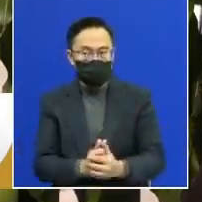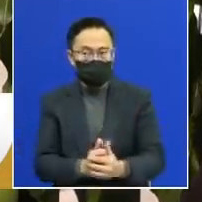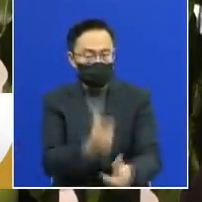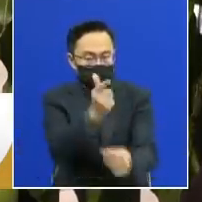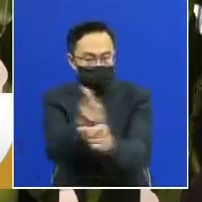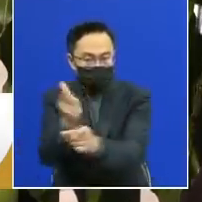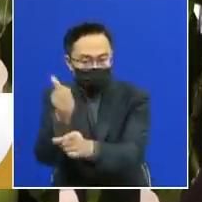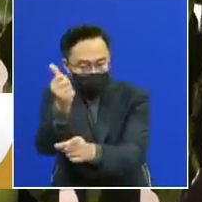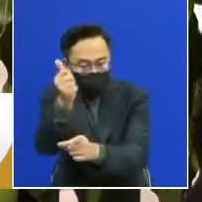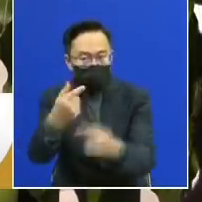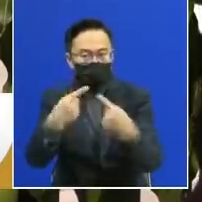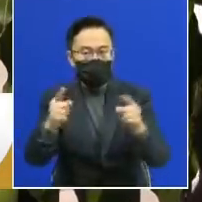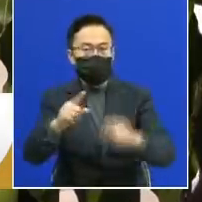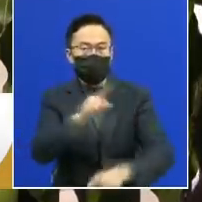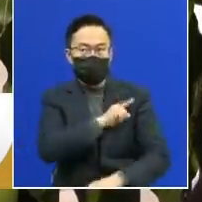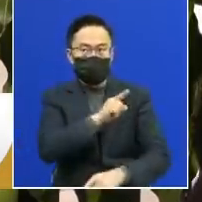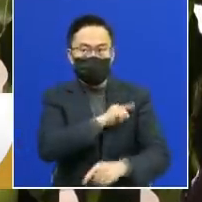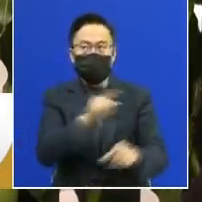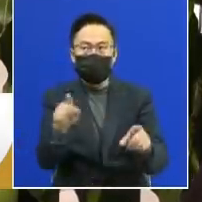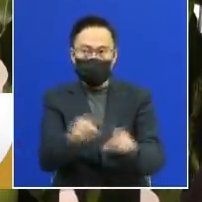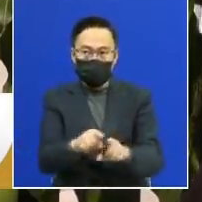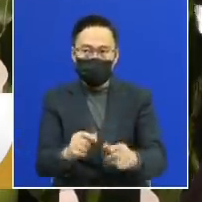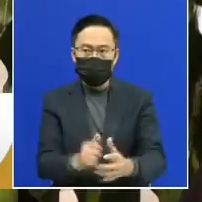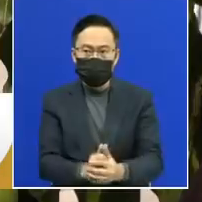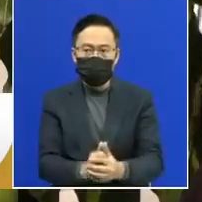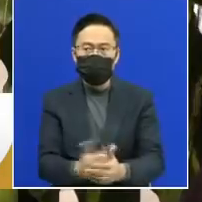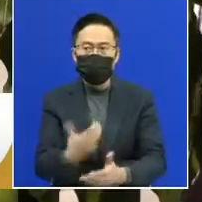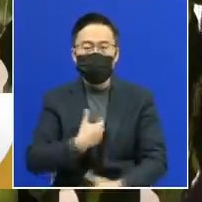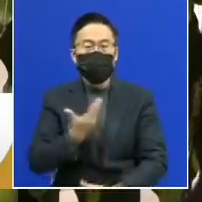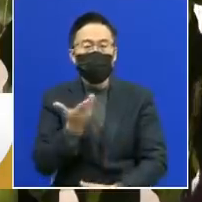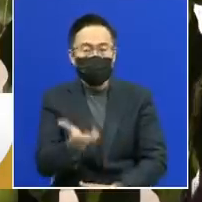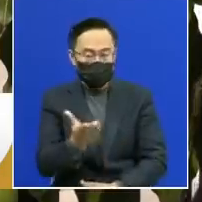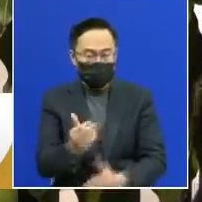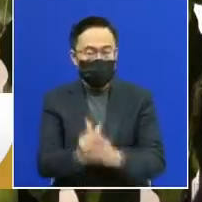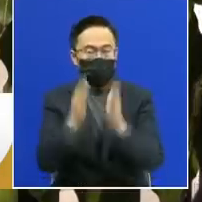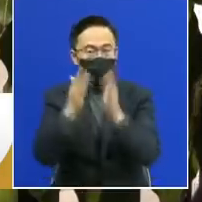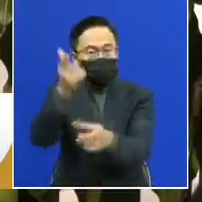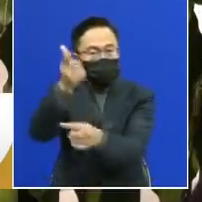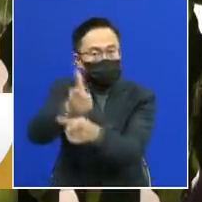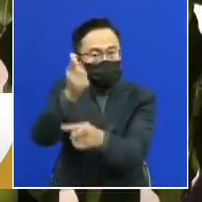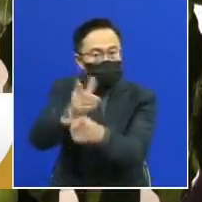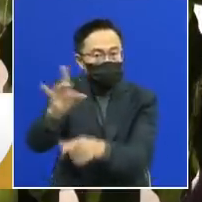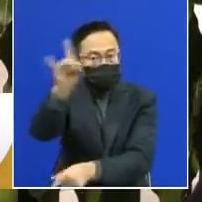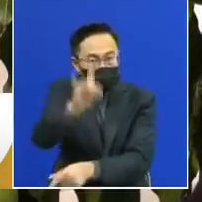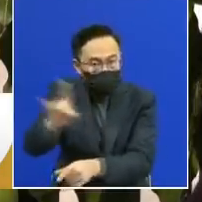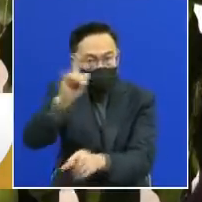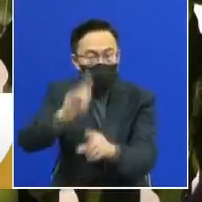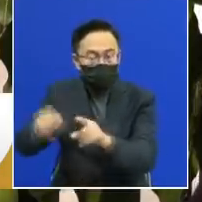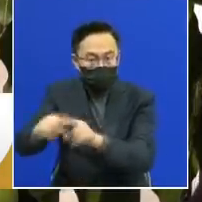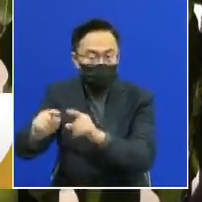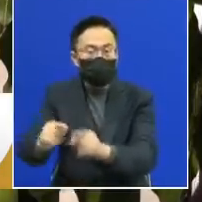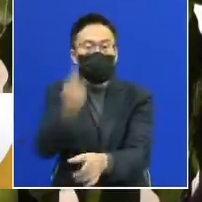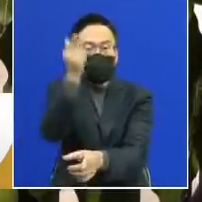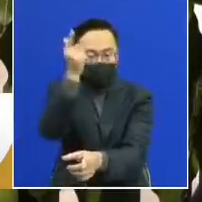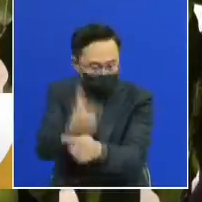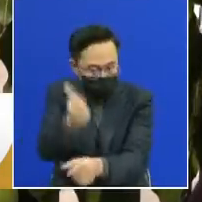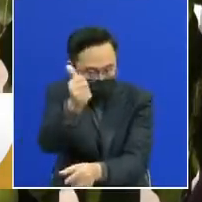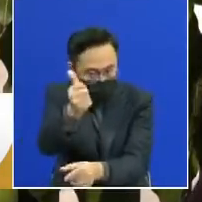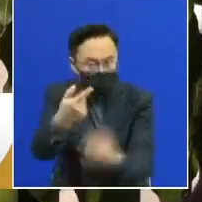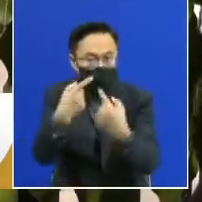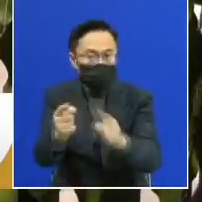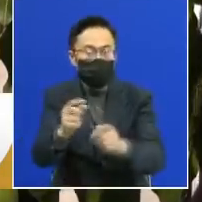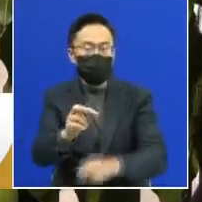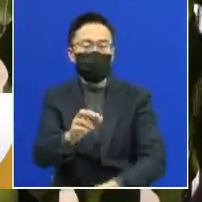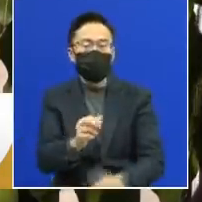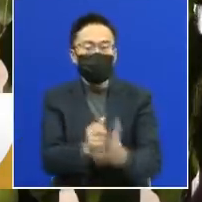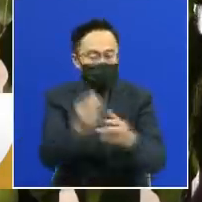คุ้มครองคนที่เลี้ยงสัตว์ช่วยบอกเขาทีว่าถ้าคุณจะเลี้ยงคุณต้องรักษ